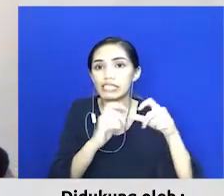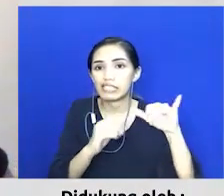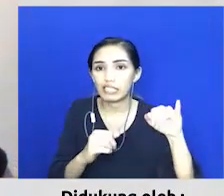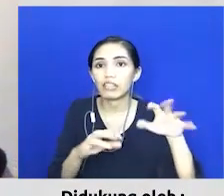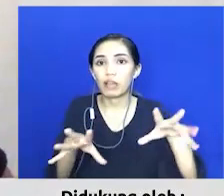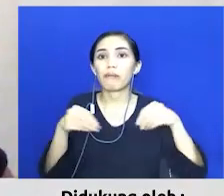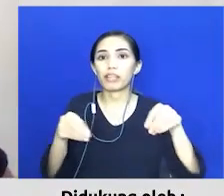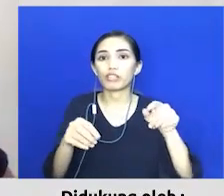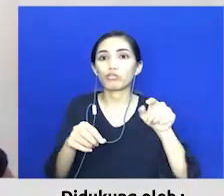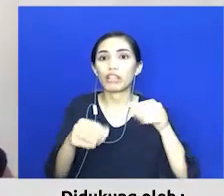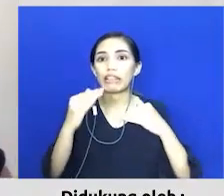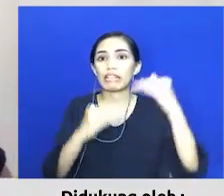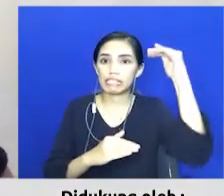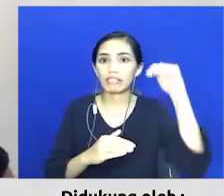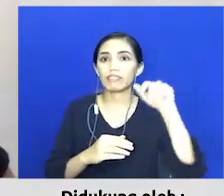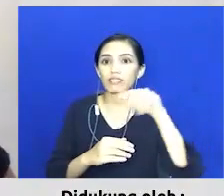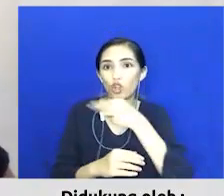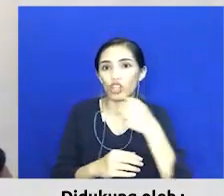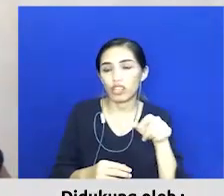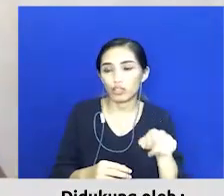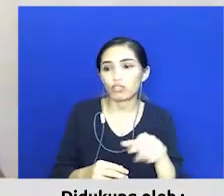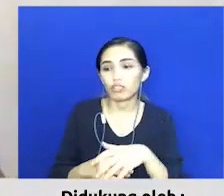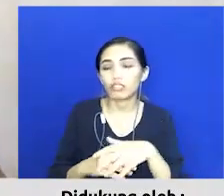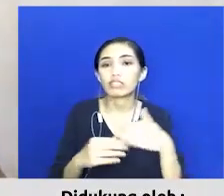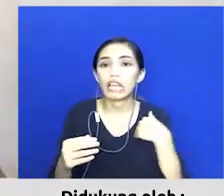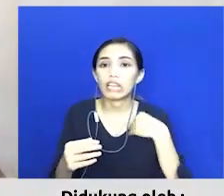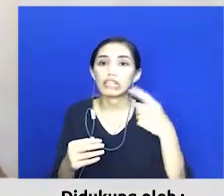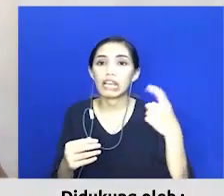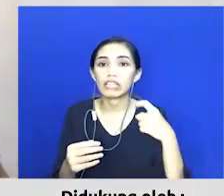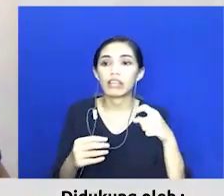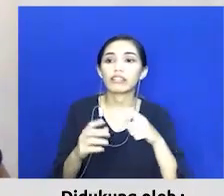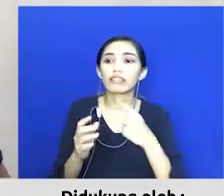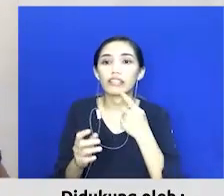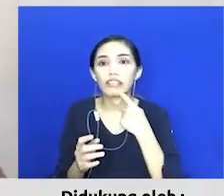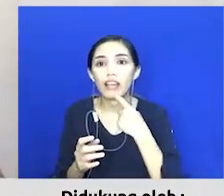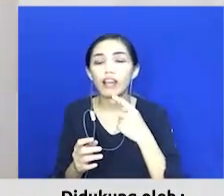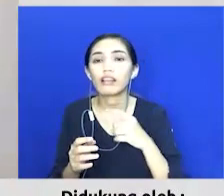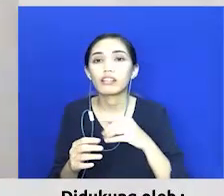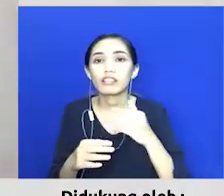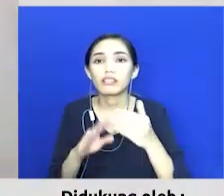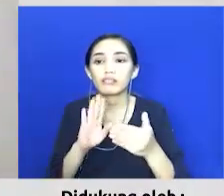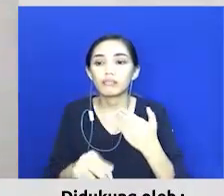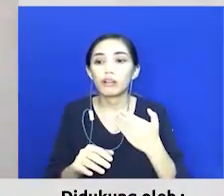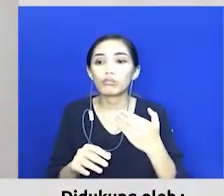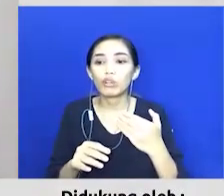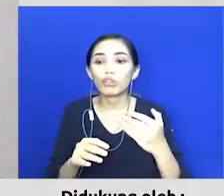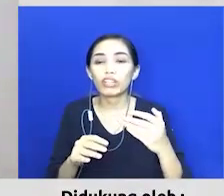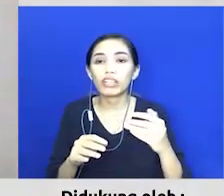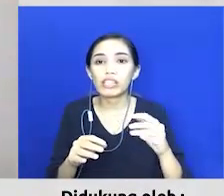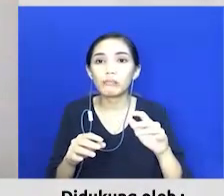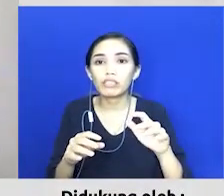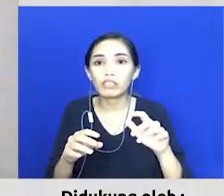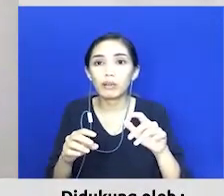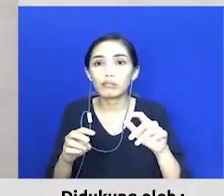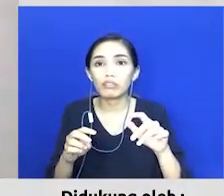adalah mencatat kalau ditanya tadi satu soal kembali lagi ke gagasan gitu ya, pasti akan kembali ke